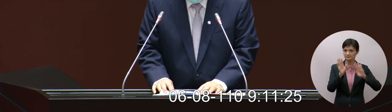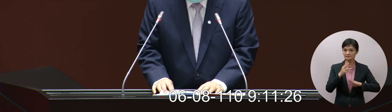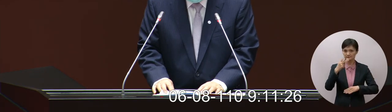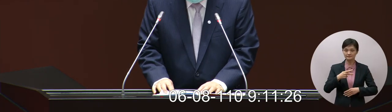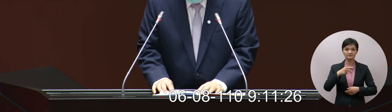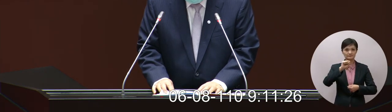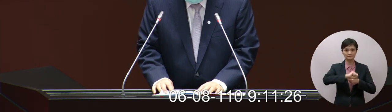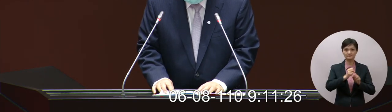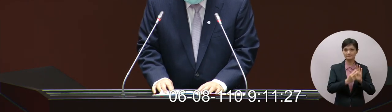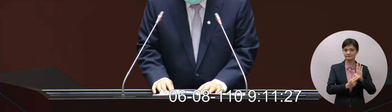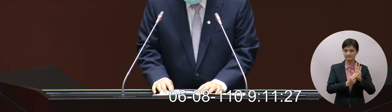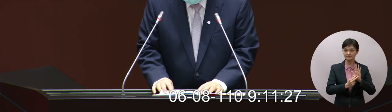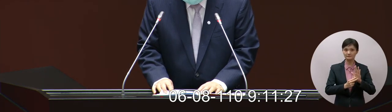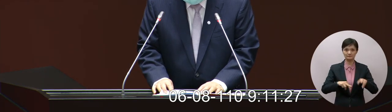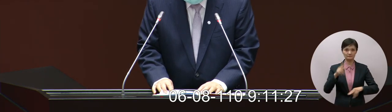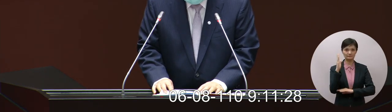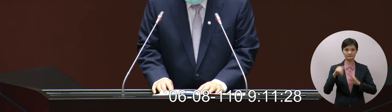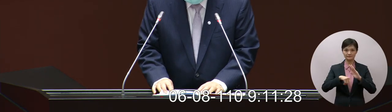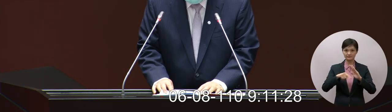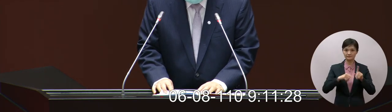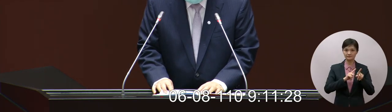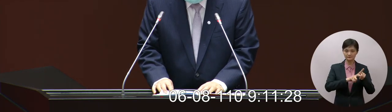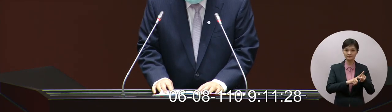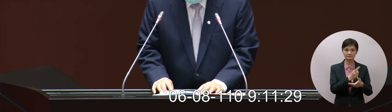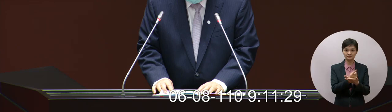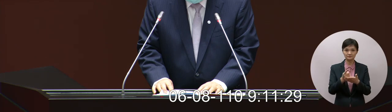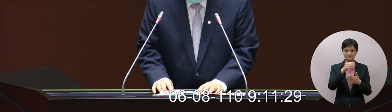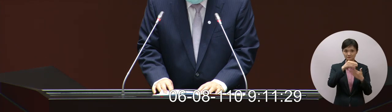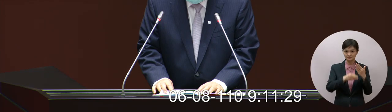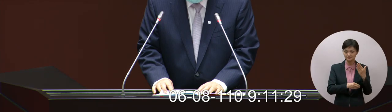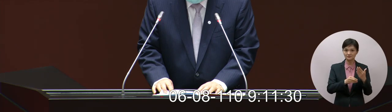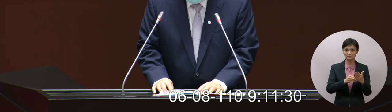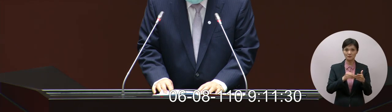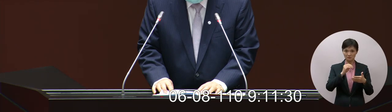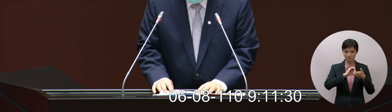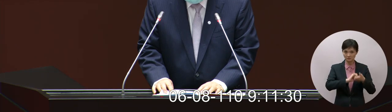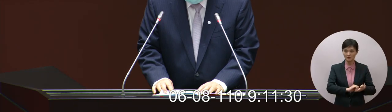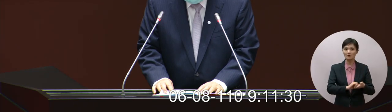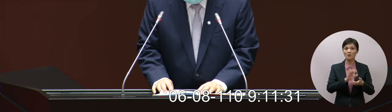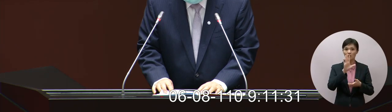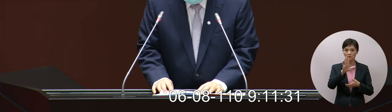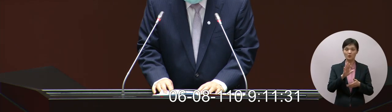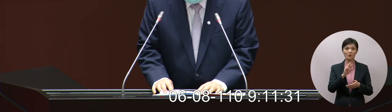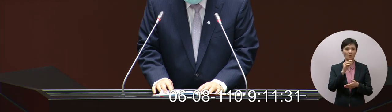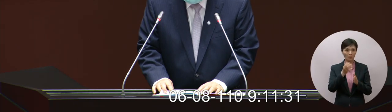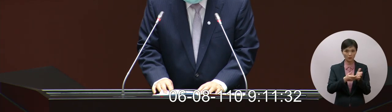出报告。行政院依特别条例规定，已编列特别预算